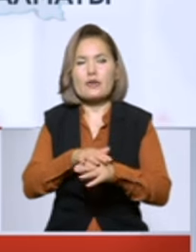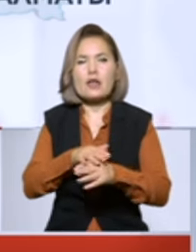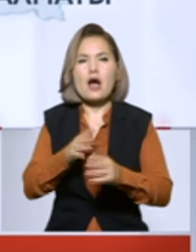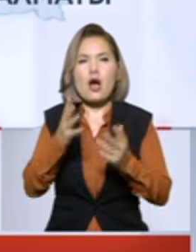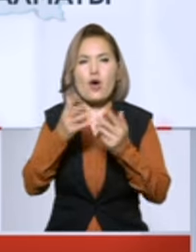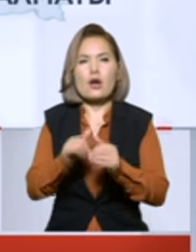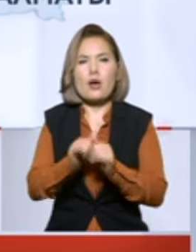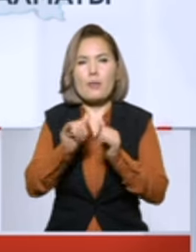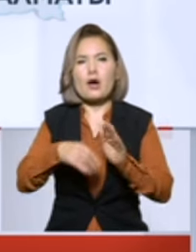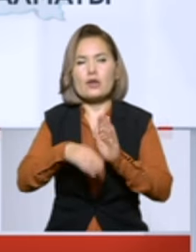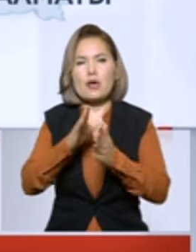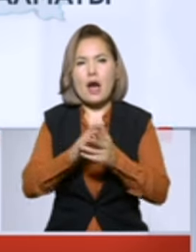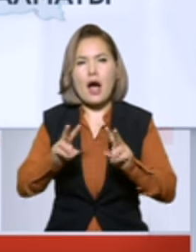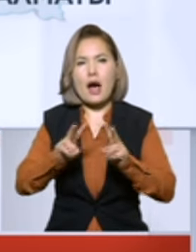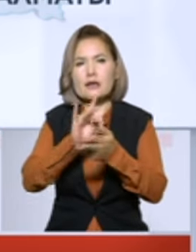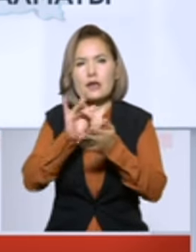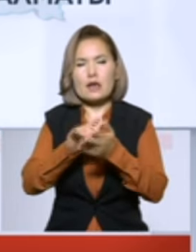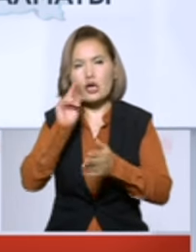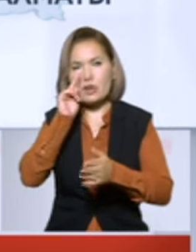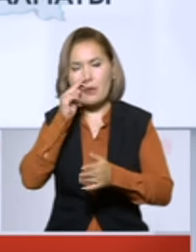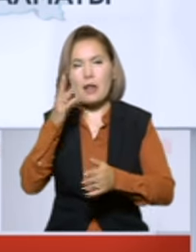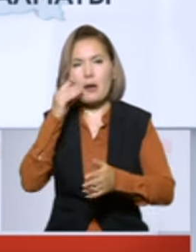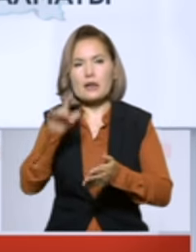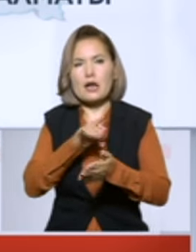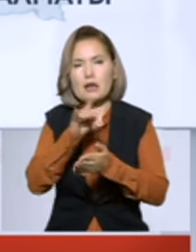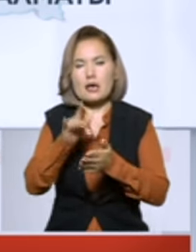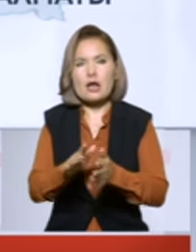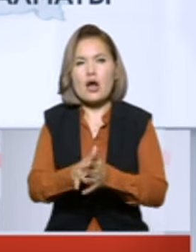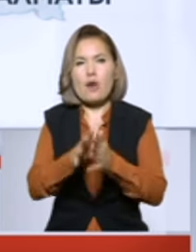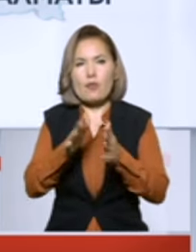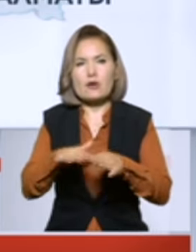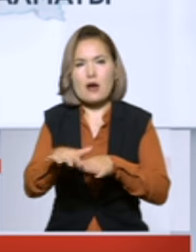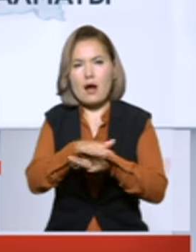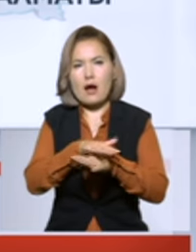санының ең жоғары өсу қарқыны Астана, Шымкент, Алматы қалаларында байқалады.